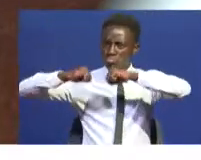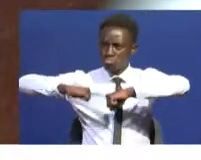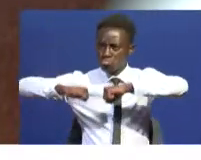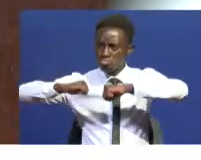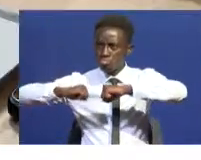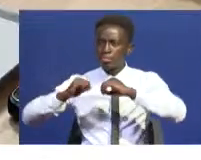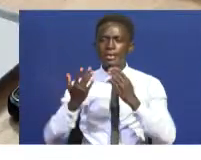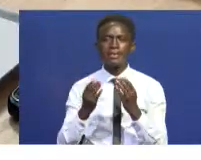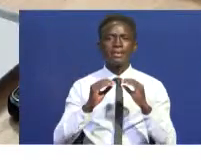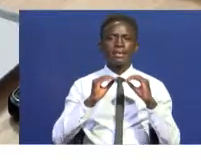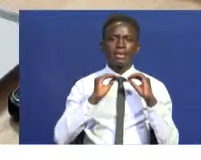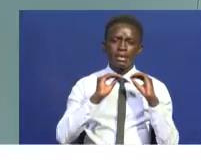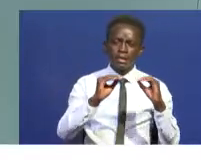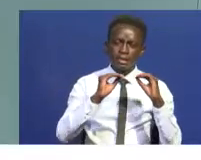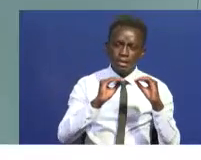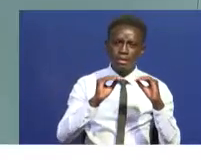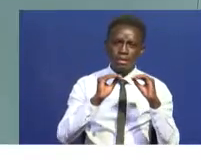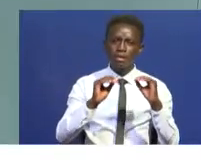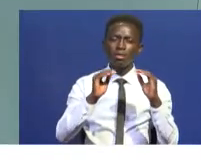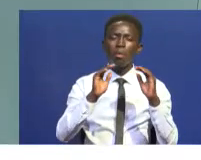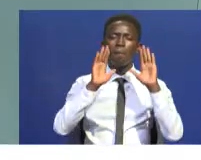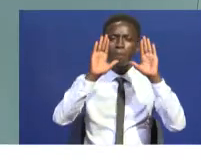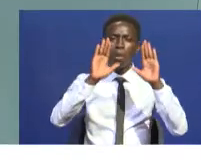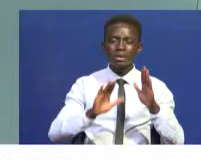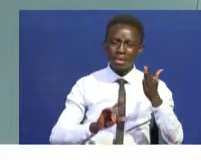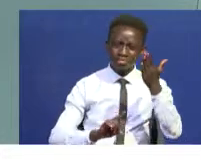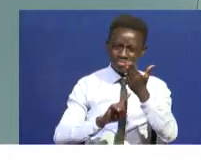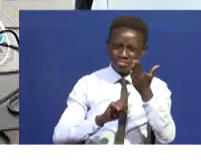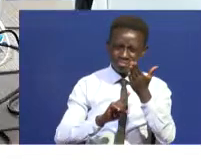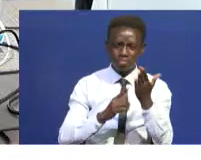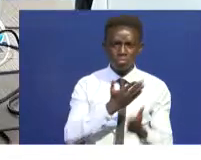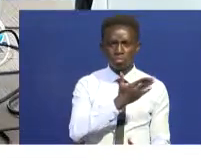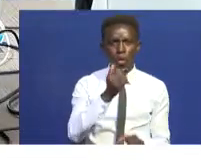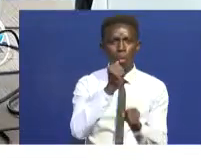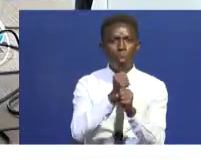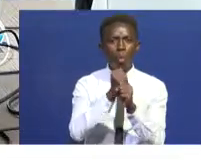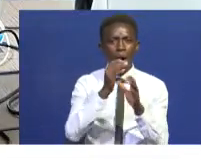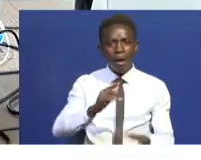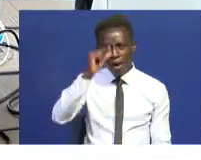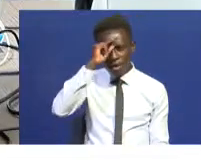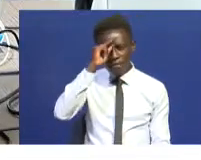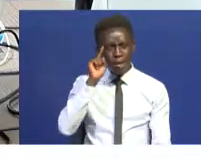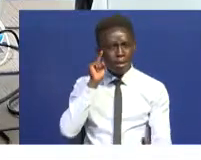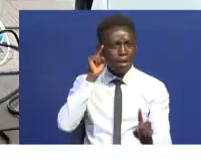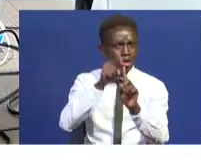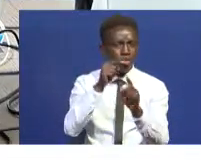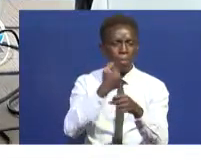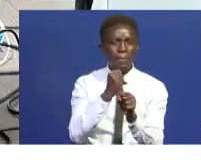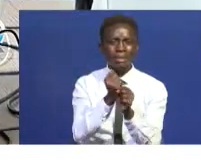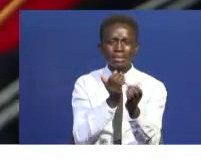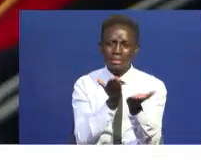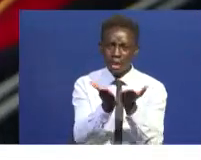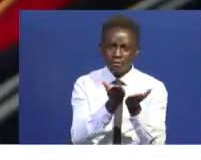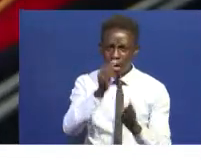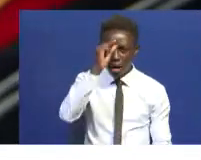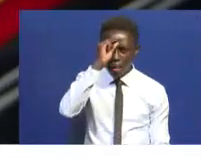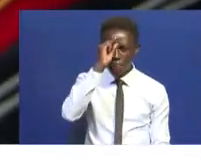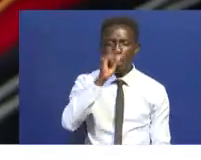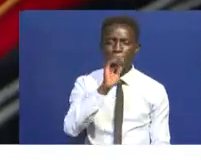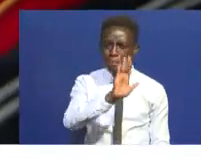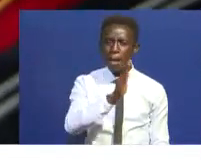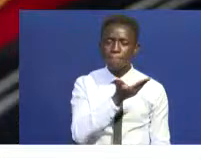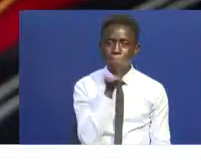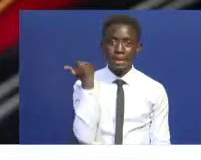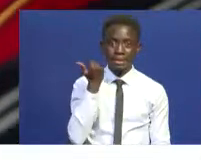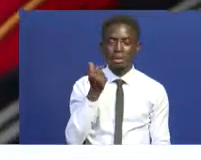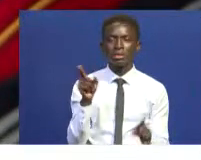kutoa mafunzo muhimu ya kidijitali kwa wafanyikazi wa serikali ili kuboresha huduma za serikali na kuimarisha ukuaji wa ajira